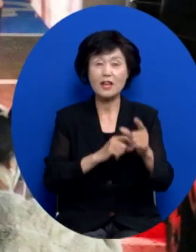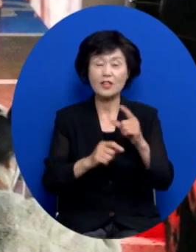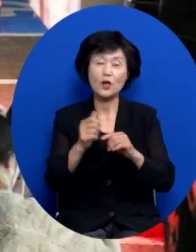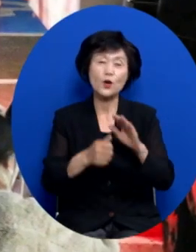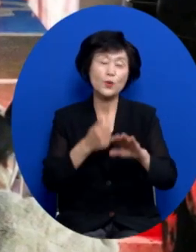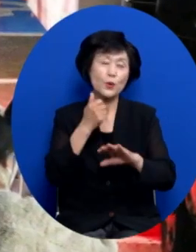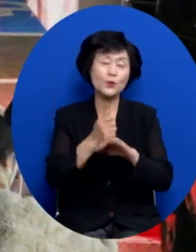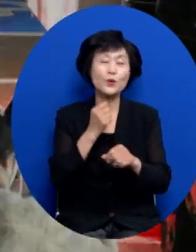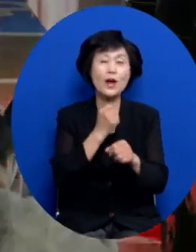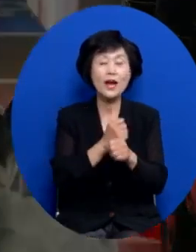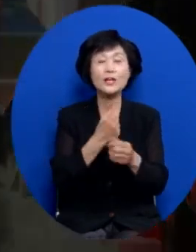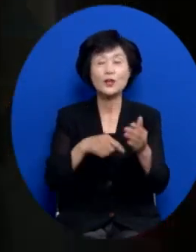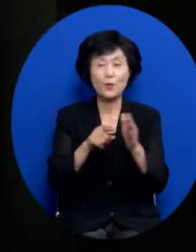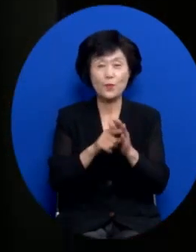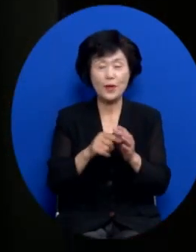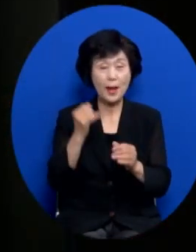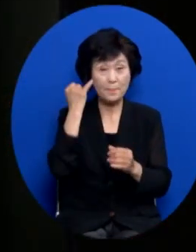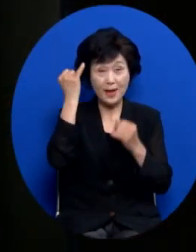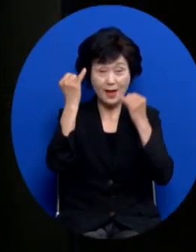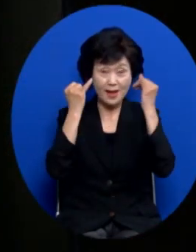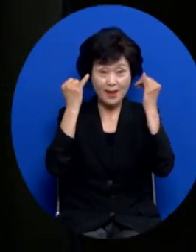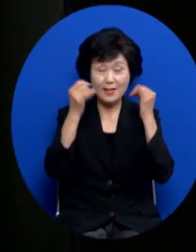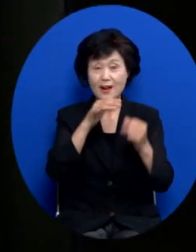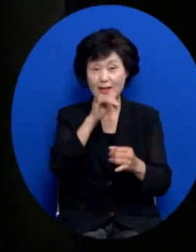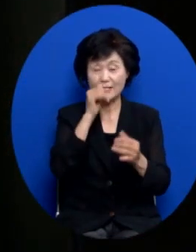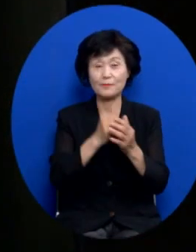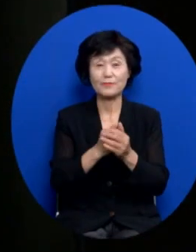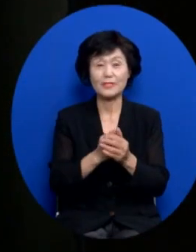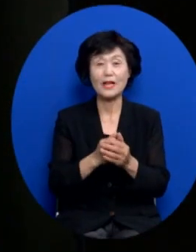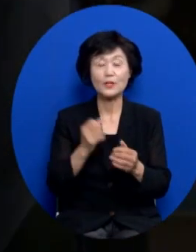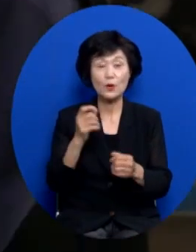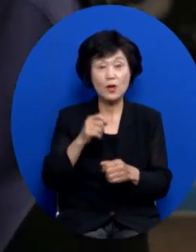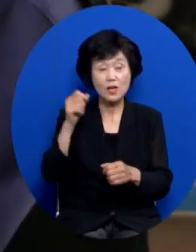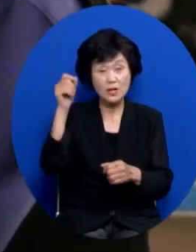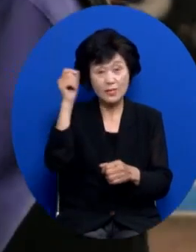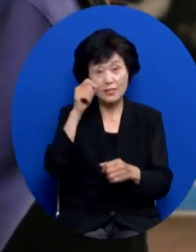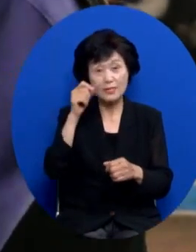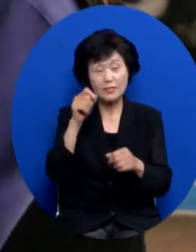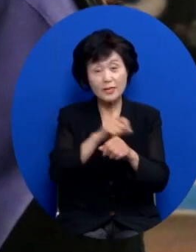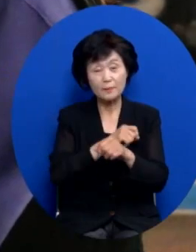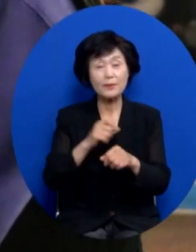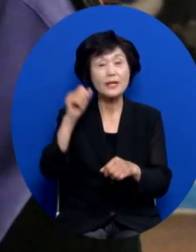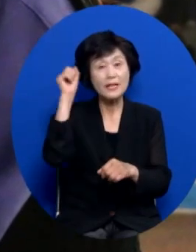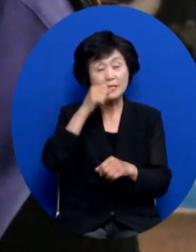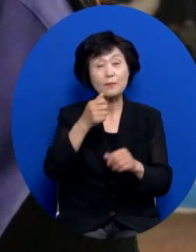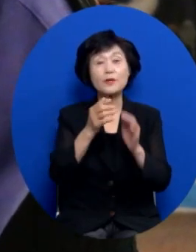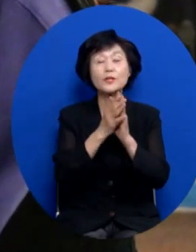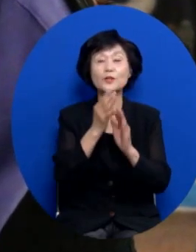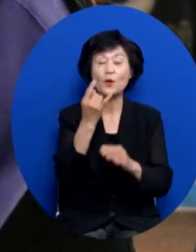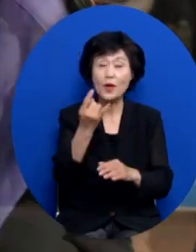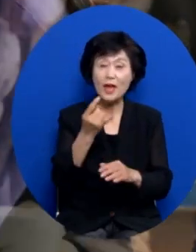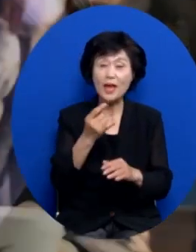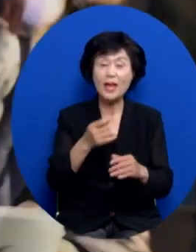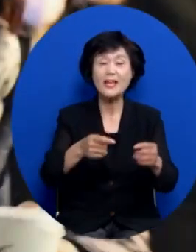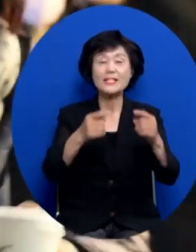제안합니다. 특별새벽기도 연구사역위원회는 특별새벽기도 참여율을 높이기 위해 푸드트럭을 불러